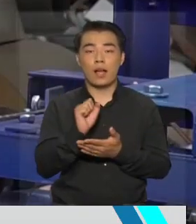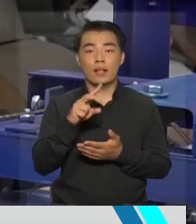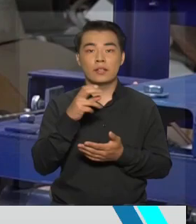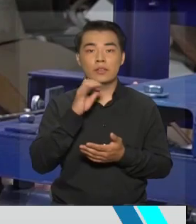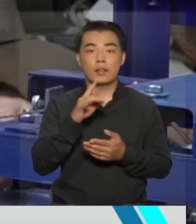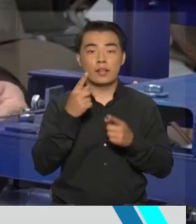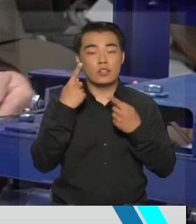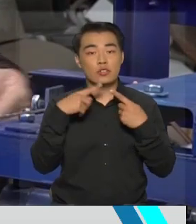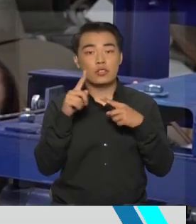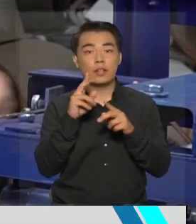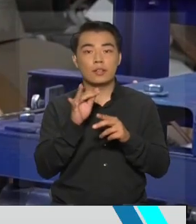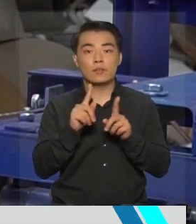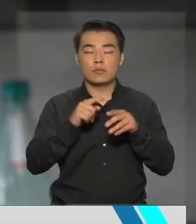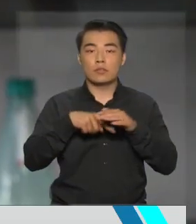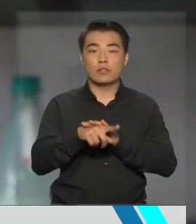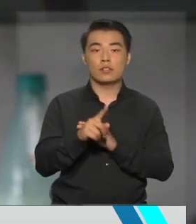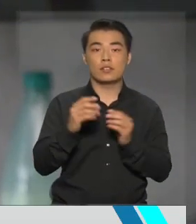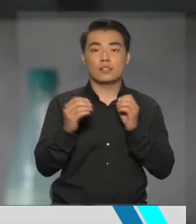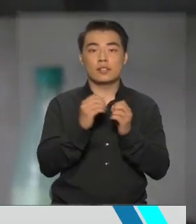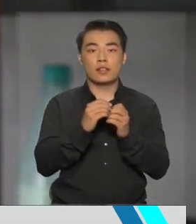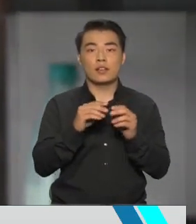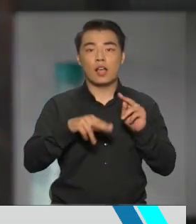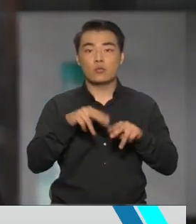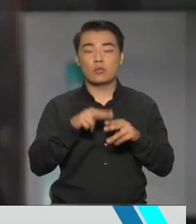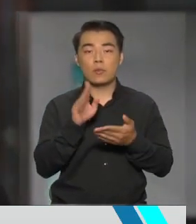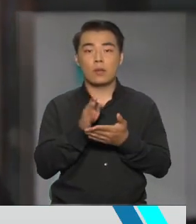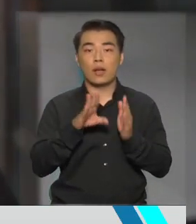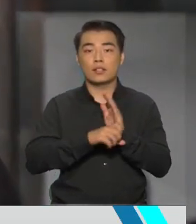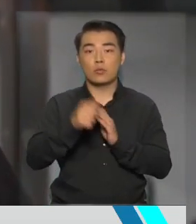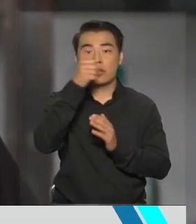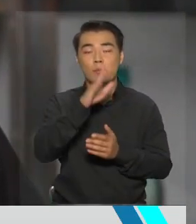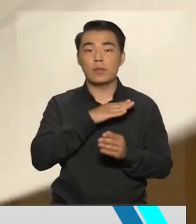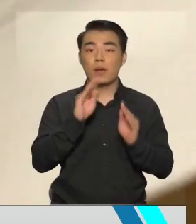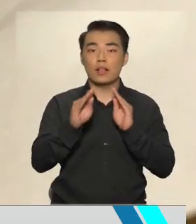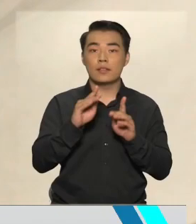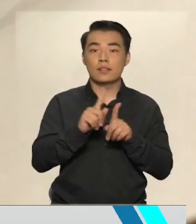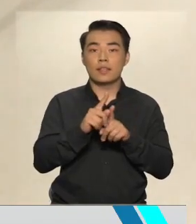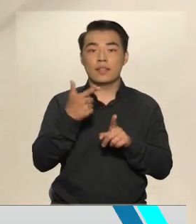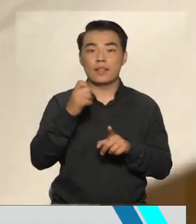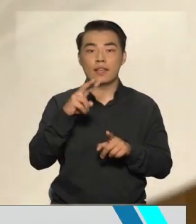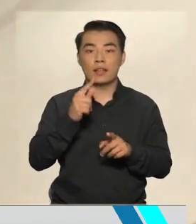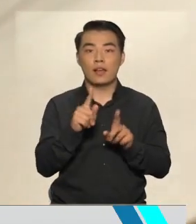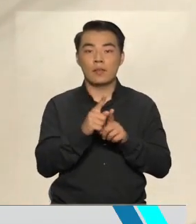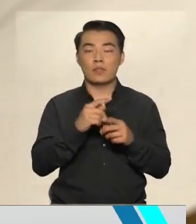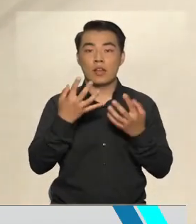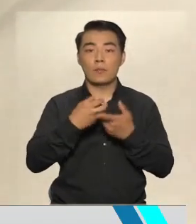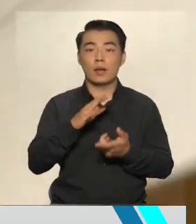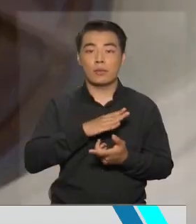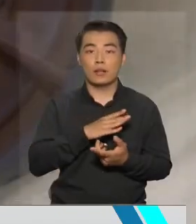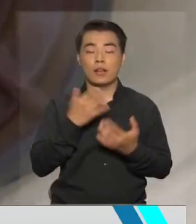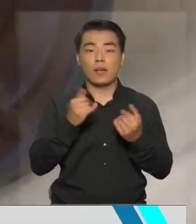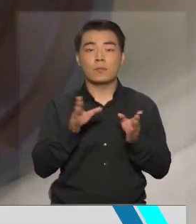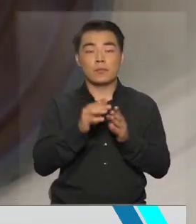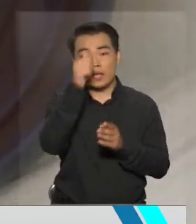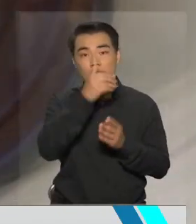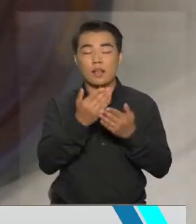– инженер-изобретатель. На его счету десятки конструкций. Последние годы он мастерил деревообрабатывающие аппараты. Месяц назад вместе с